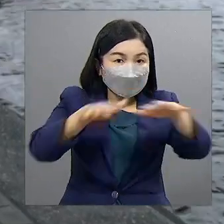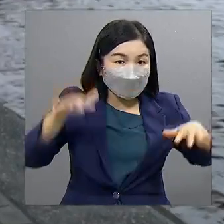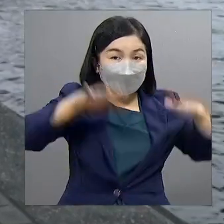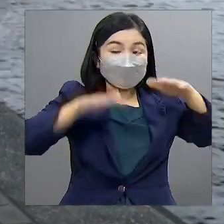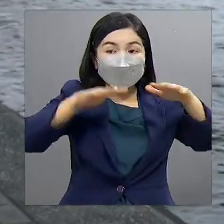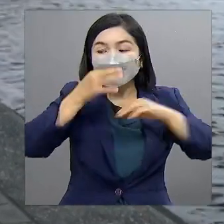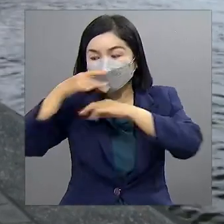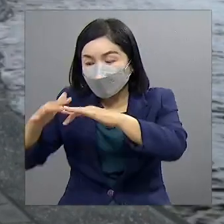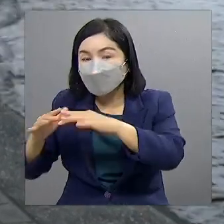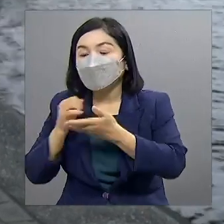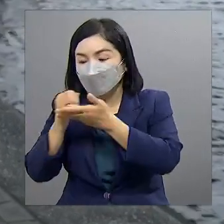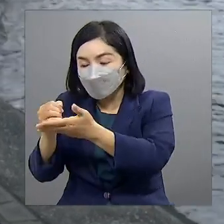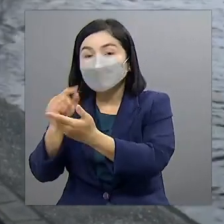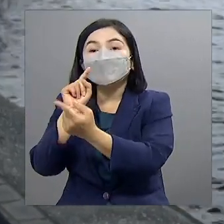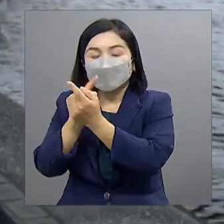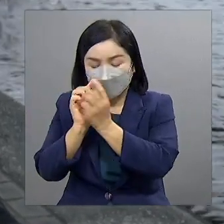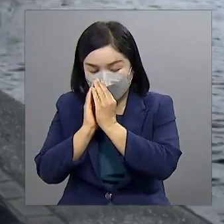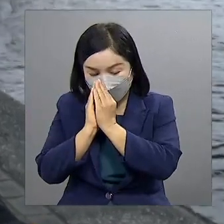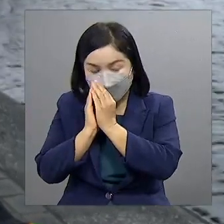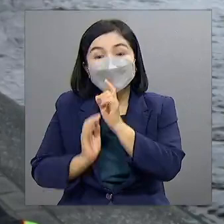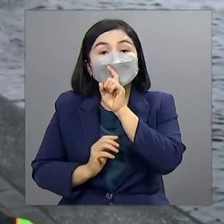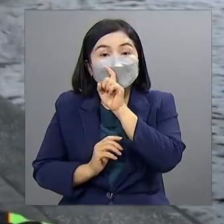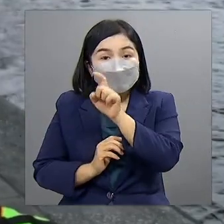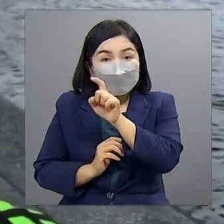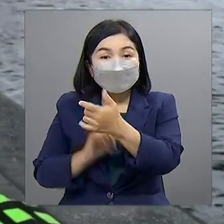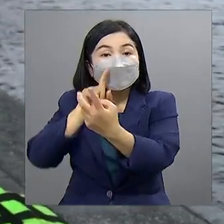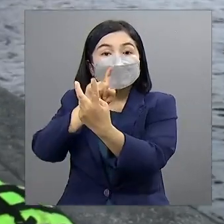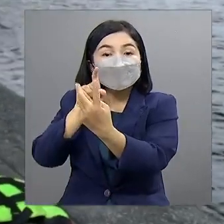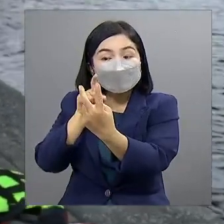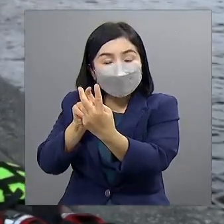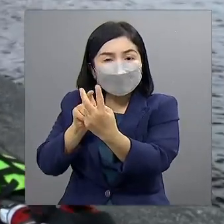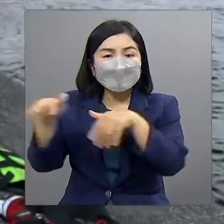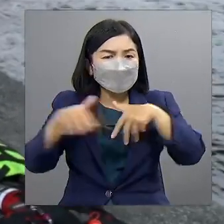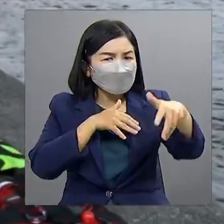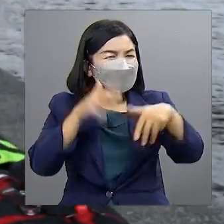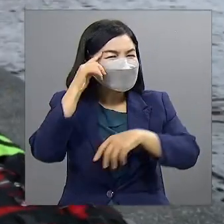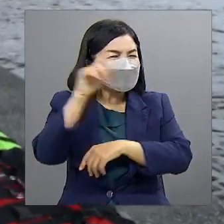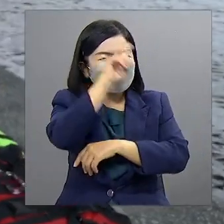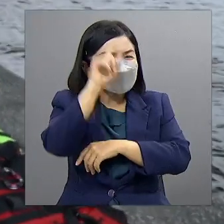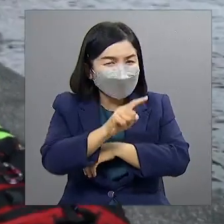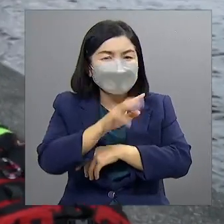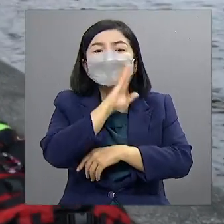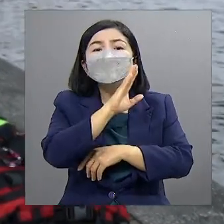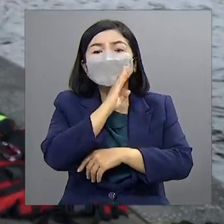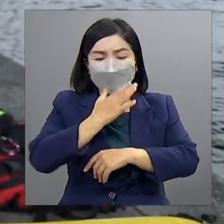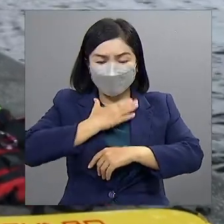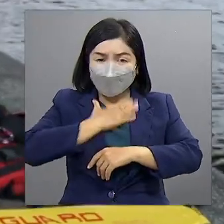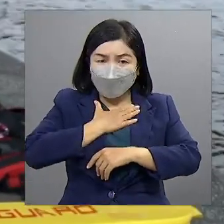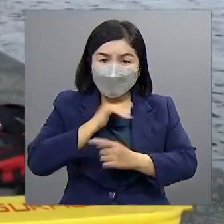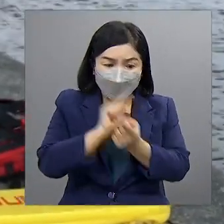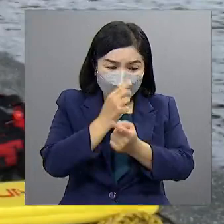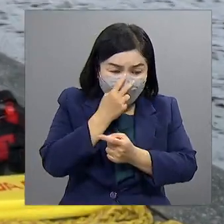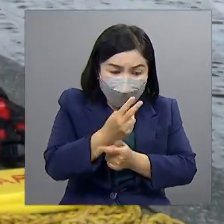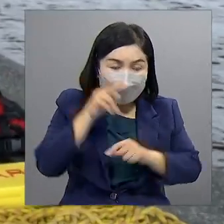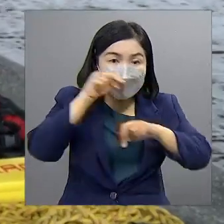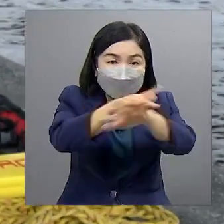ค่ะ ขออนุญาตเรียนถามนิดนึงตอนนี้หลายๆคนมีคำถามค่ะว่าถ้าหากว่าบังเอิญเนี่ยเราเจอคนจมน้ำต่อหน้าต่อตาเลย